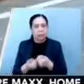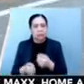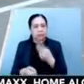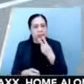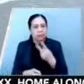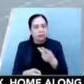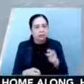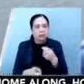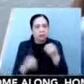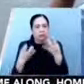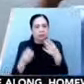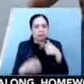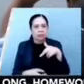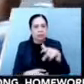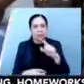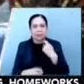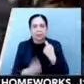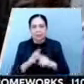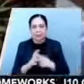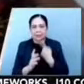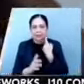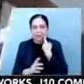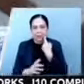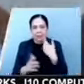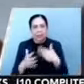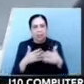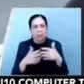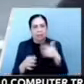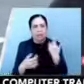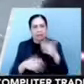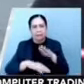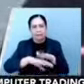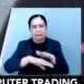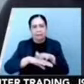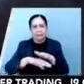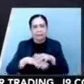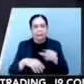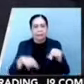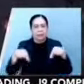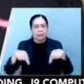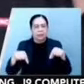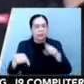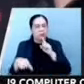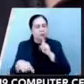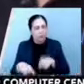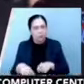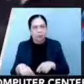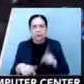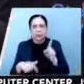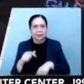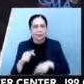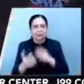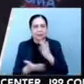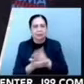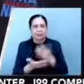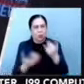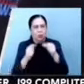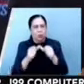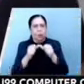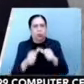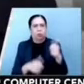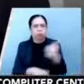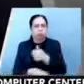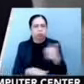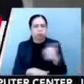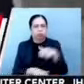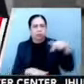dyan simula kanina. Kahit pa may early warning device dito, talagang di mapigilan ang pagtawid ng mga tao. Paalala ng mga